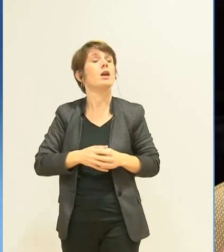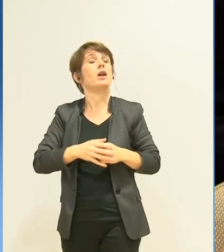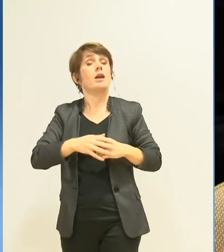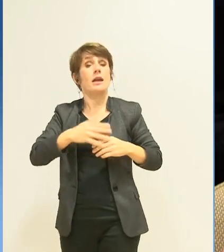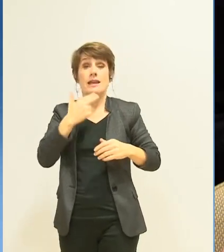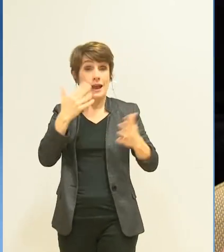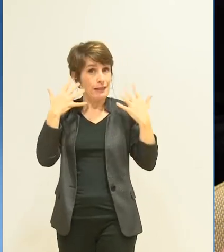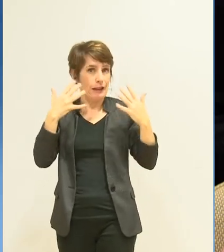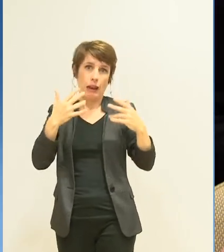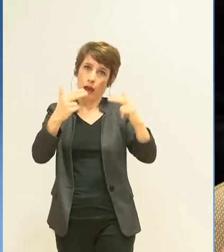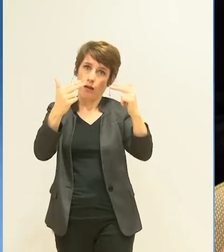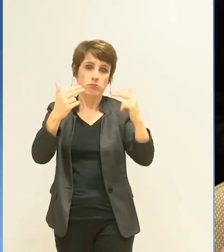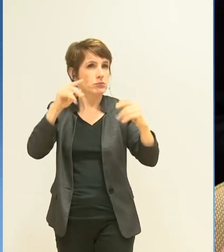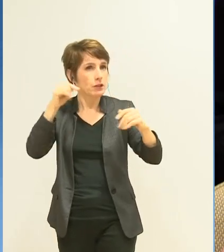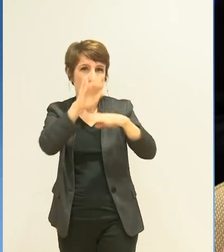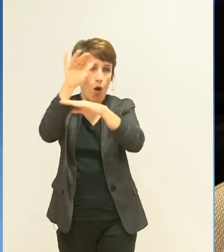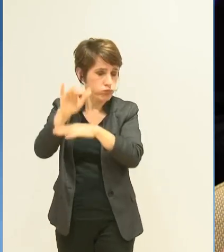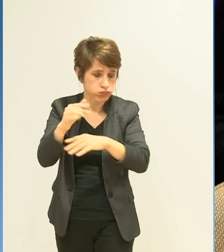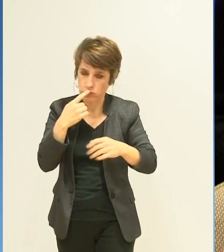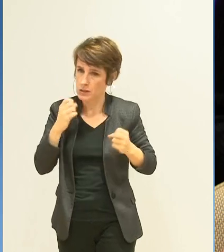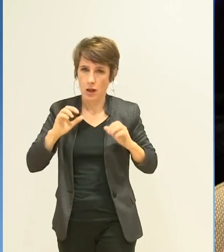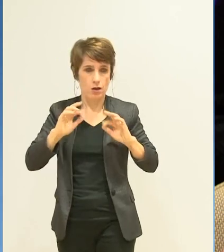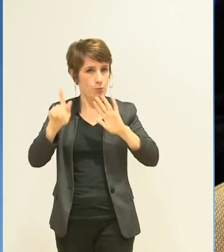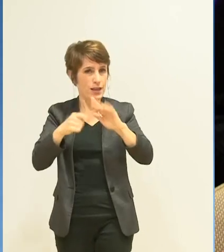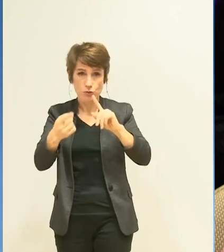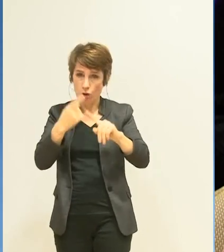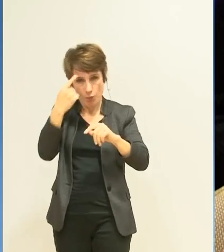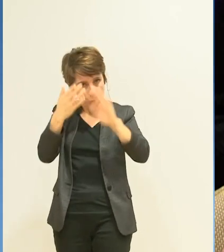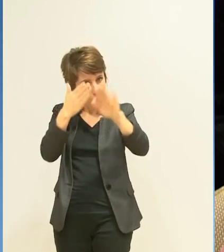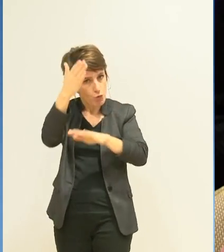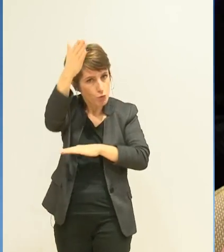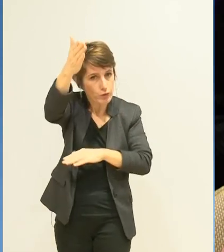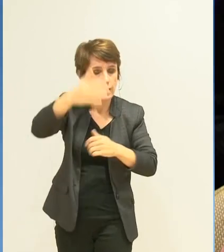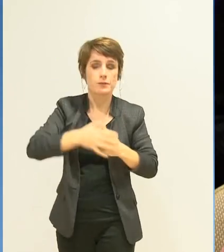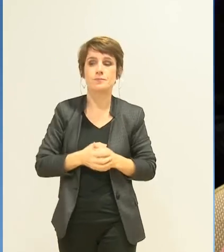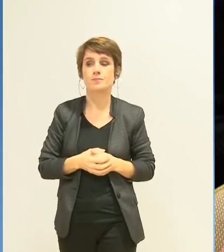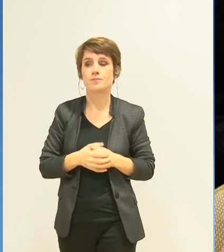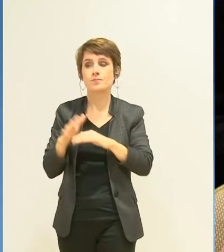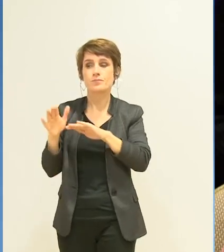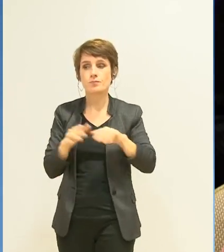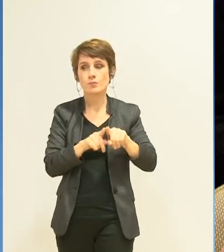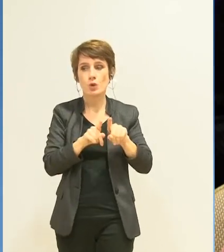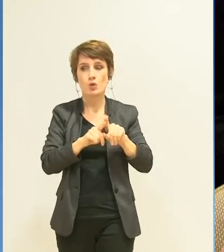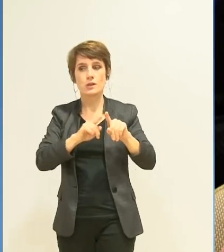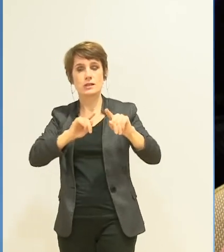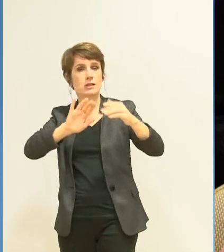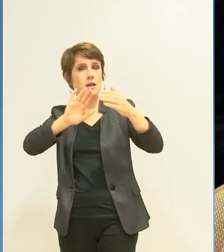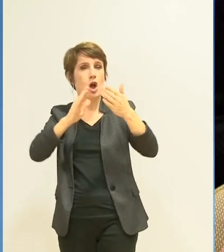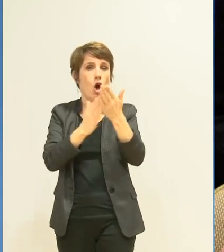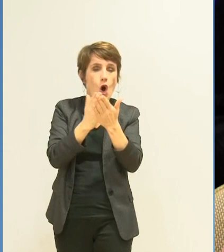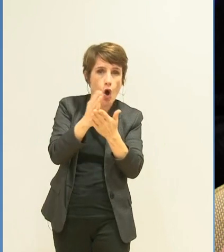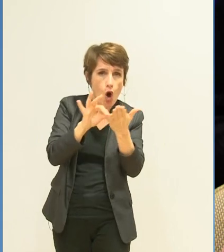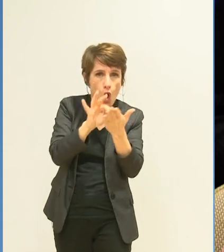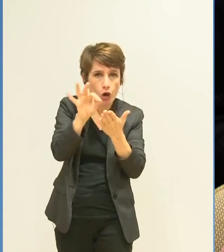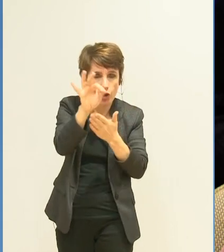concerne tous aujourd'hui qui aura aussi un impact sur les générations futures comme l'orientation paysager biodiversité qui incite à